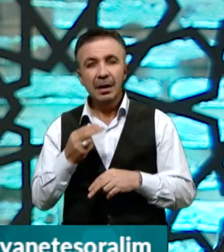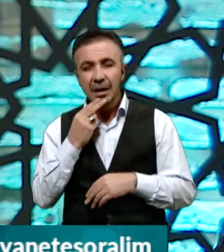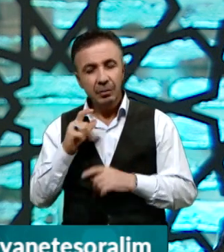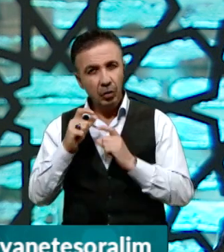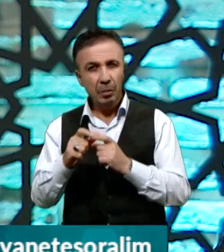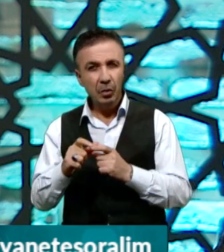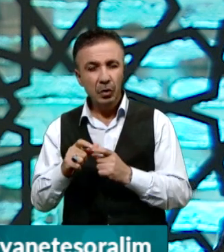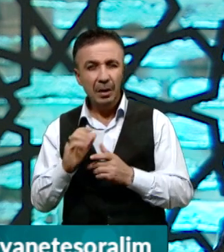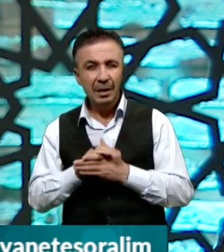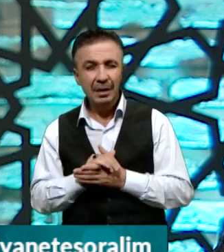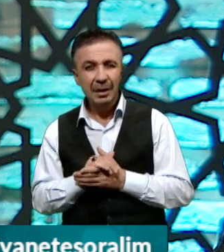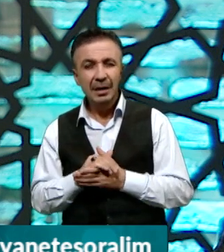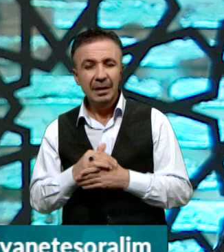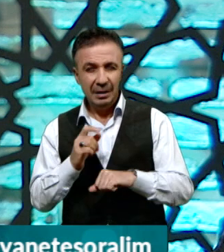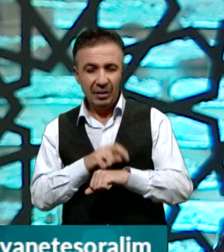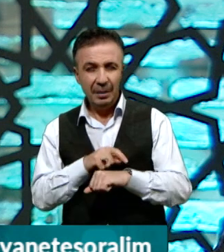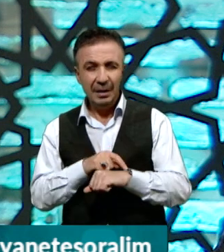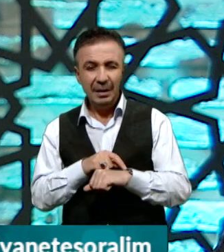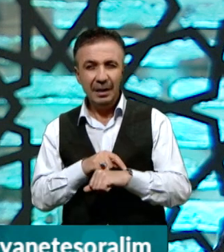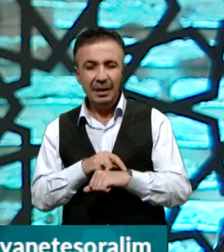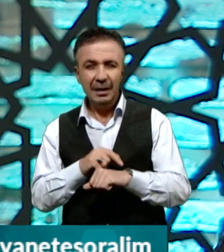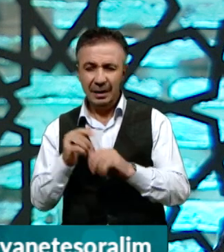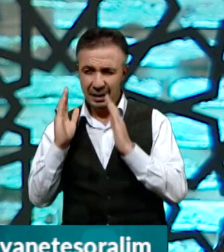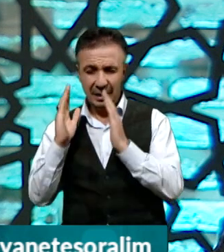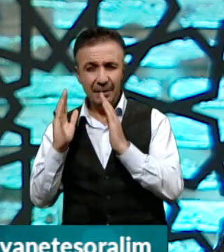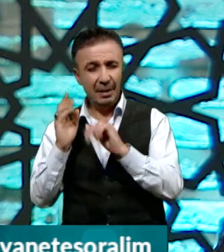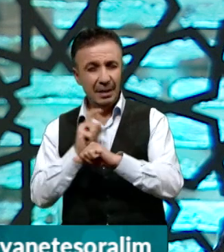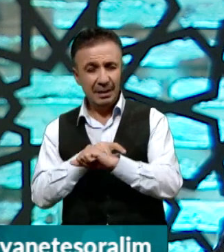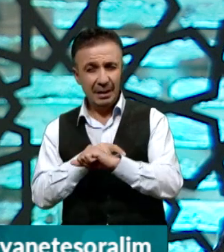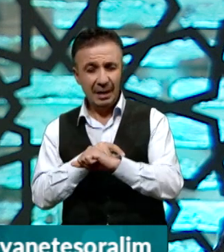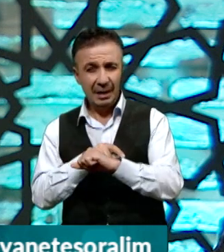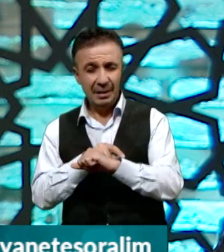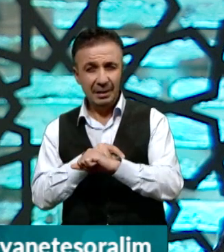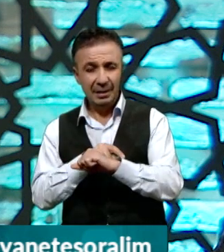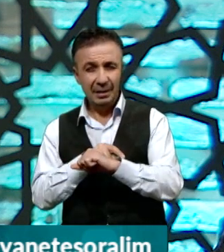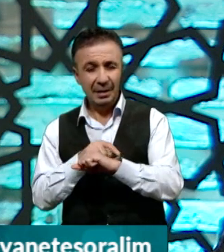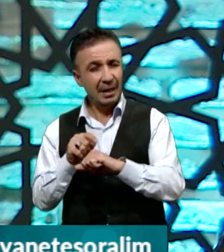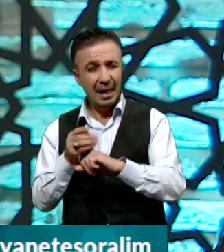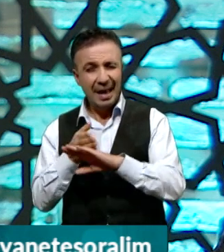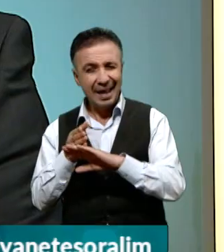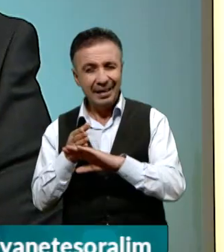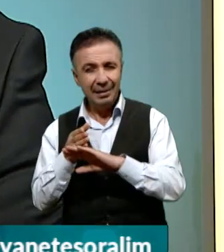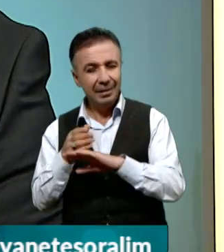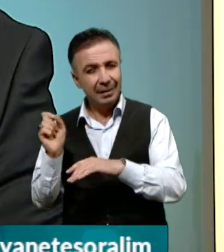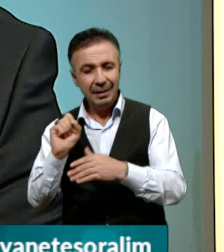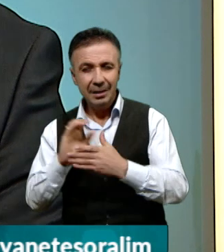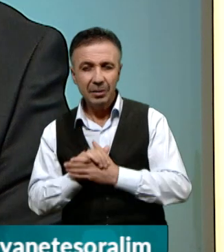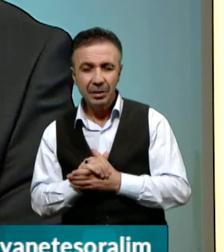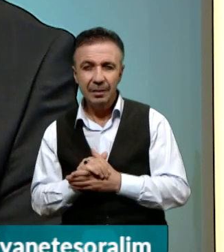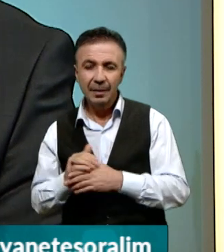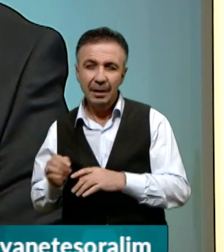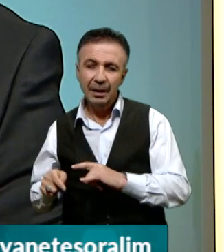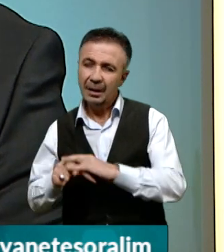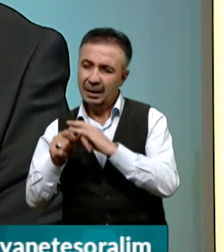hocam. O saatlerde ibadet etmek sakıncalı veya eftel mi? O yüzden mi oraya not düşürmüş demiş. Yok, aslında kıble saati